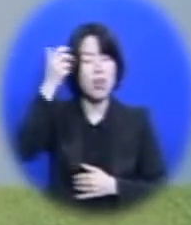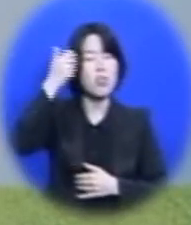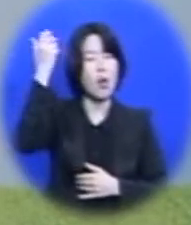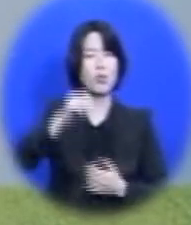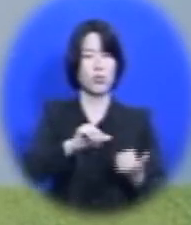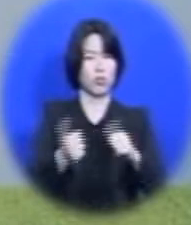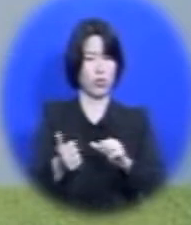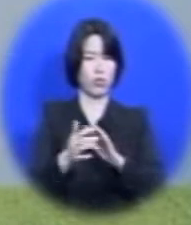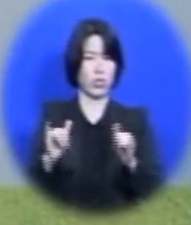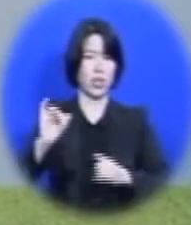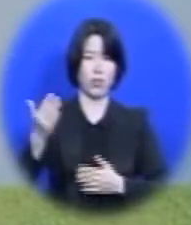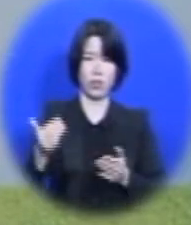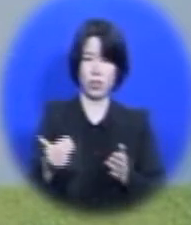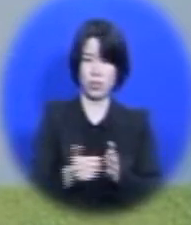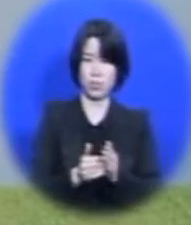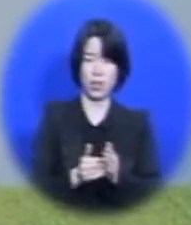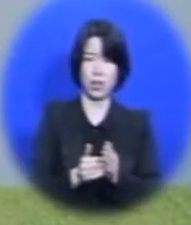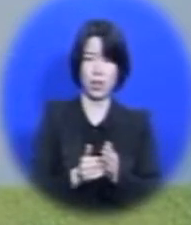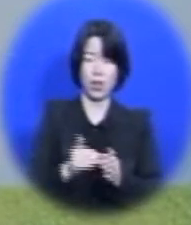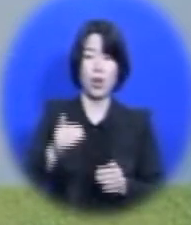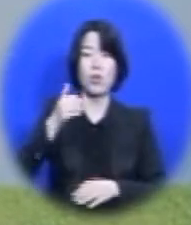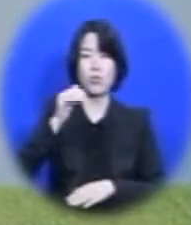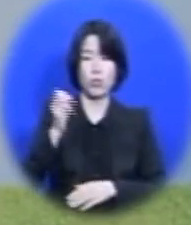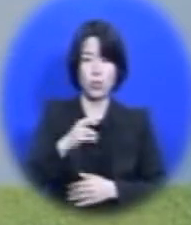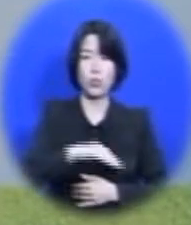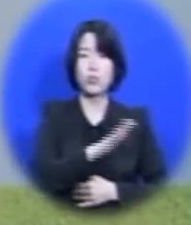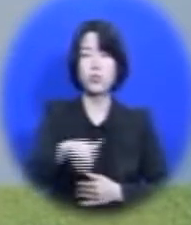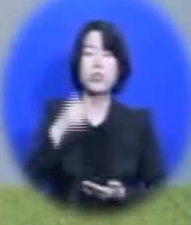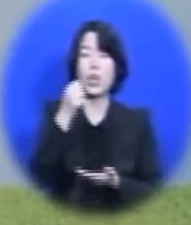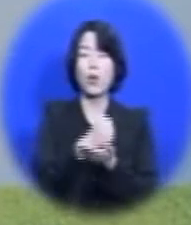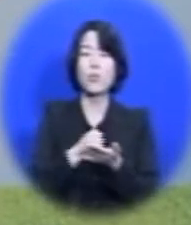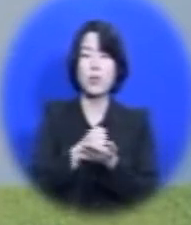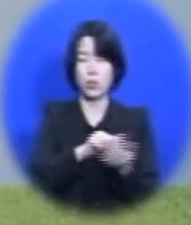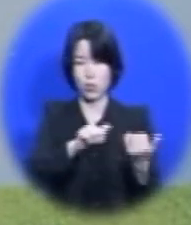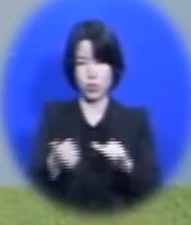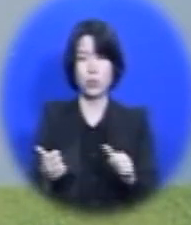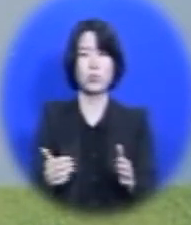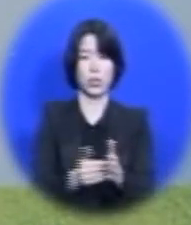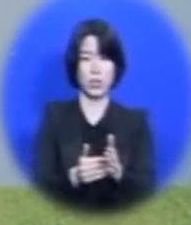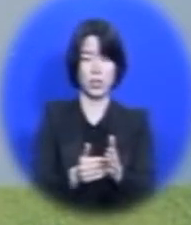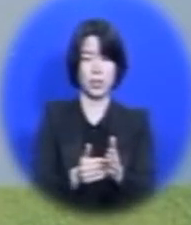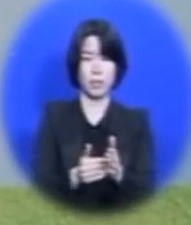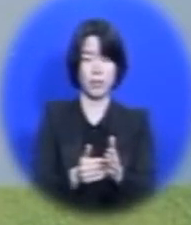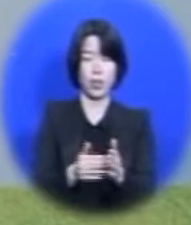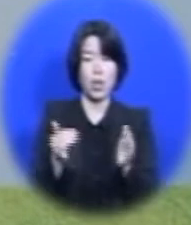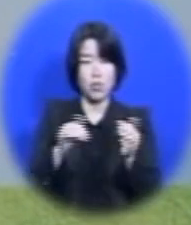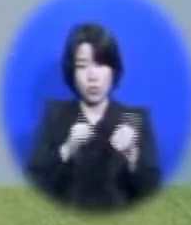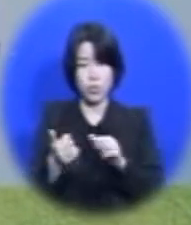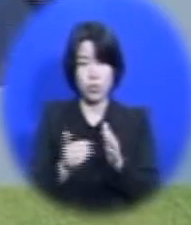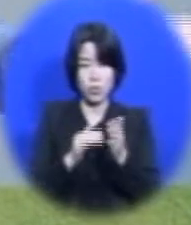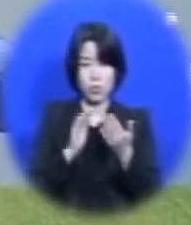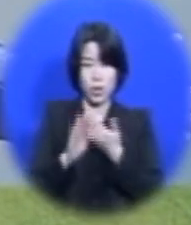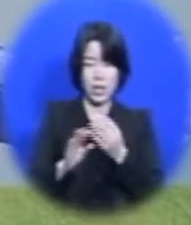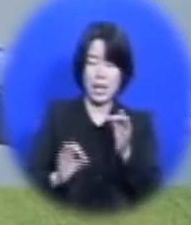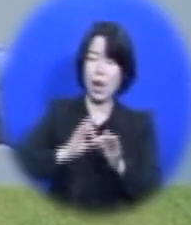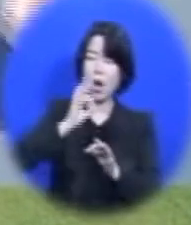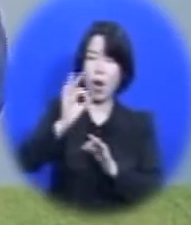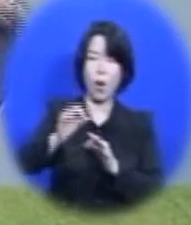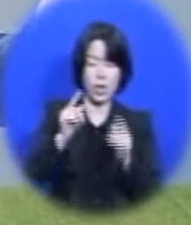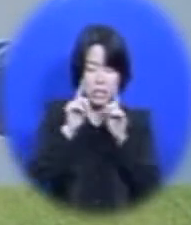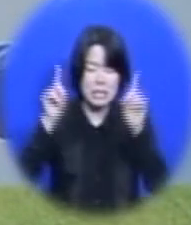자가 되었습니다. 그리고 우리의 운명은 죽음으로 끝나는 겁니다. 죽고 난 다음에는 영원한